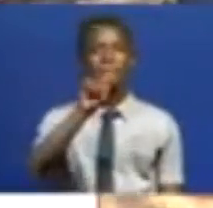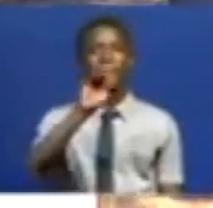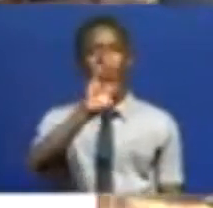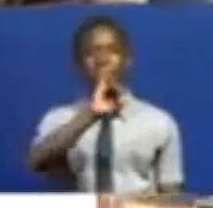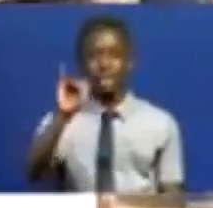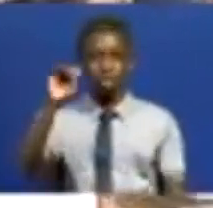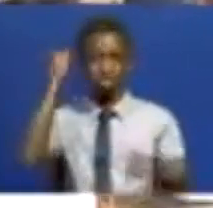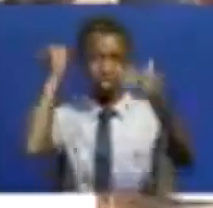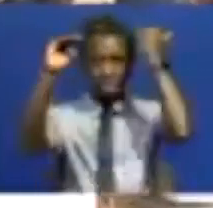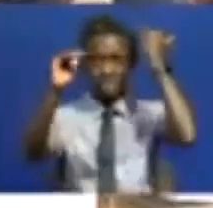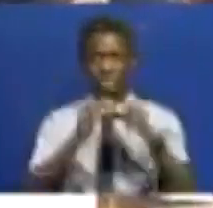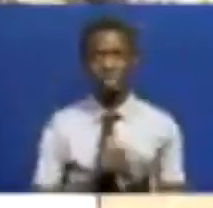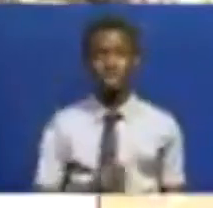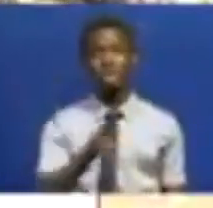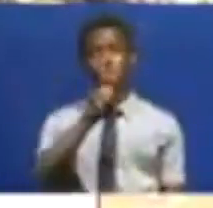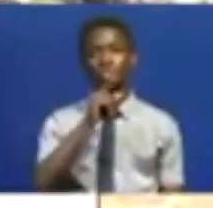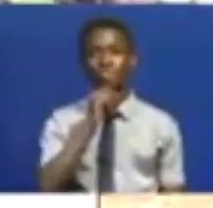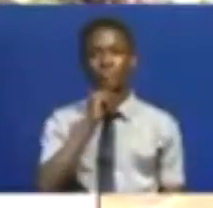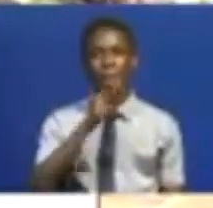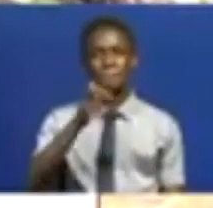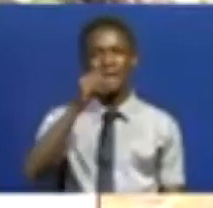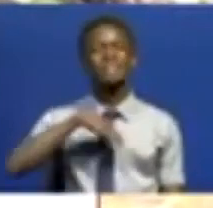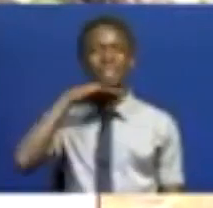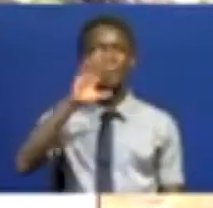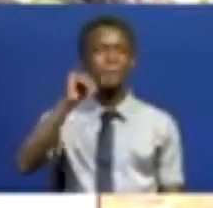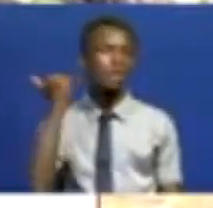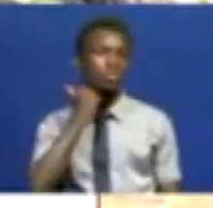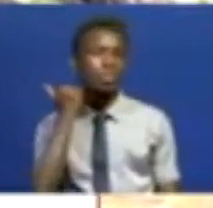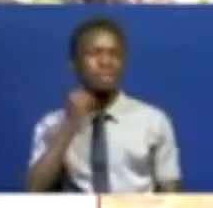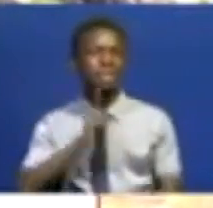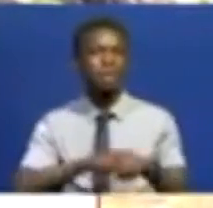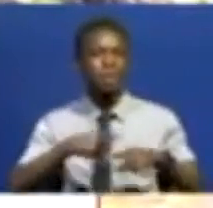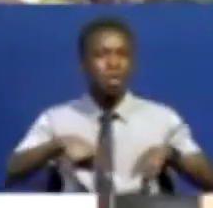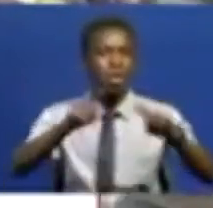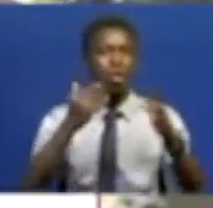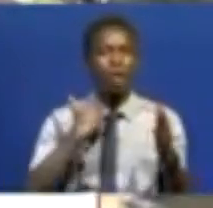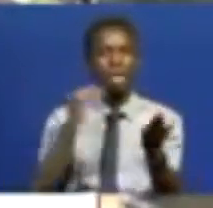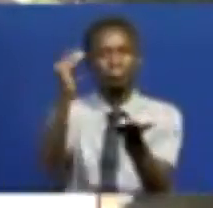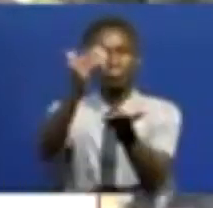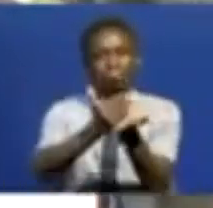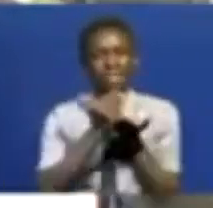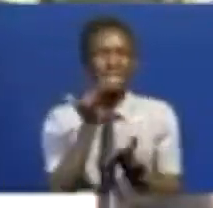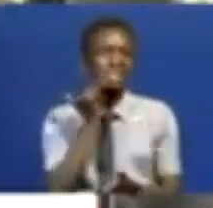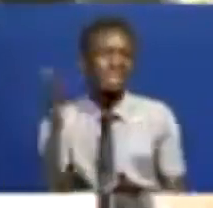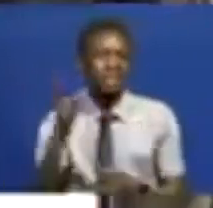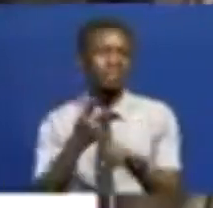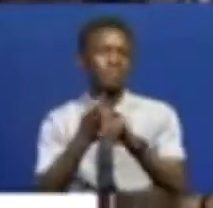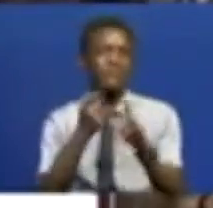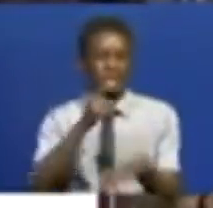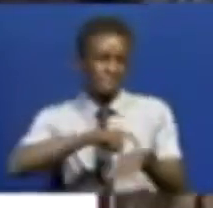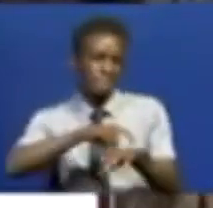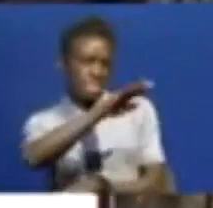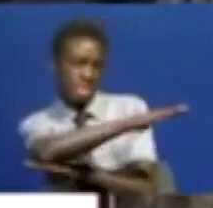Wanaume hao wawili waliuawa kwa kupigwa risasi na majambazi walipokuwa wanaenda kuvuna asali wakati wa jioni. Waathiriwa hao, ambao mmoja ni